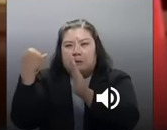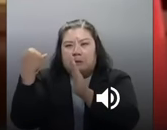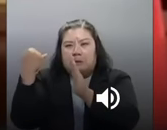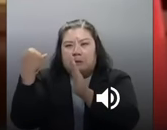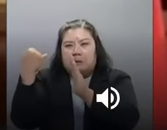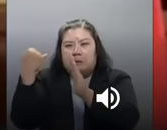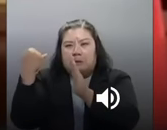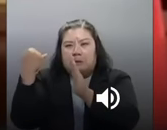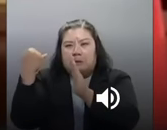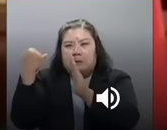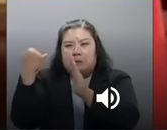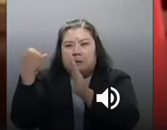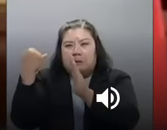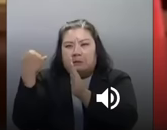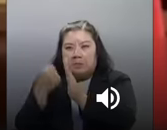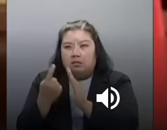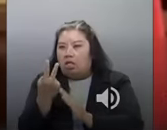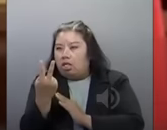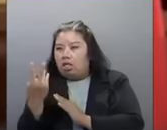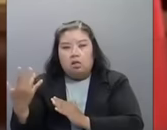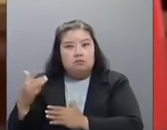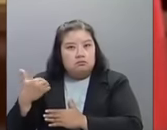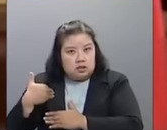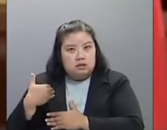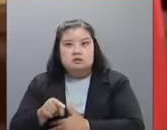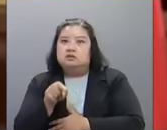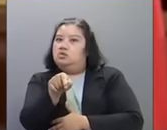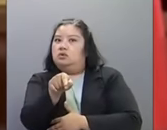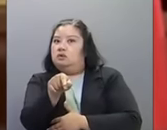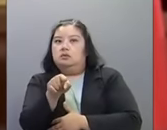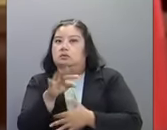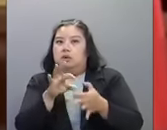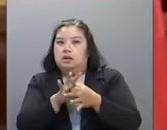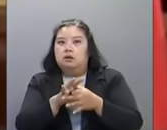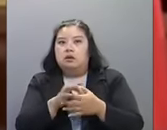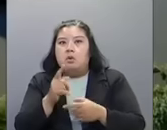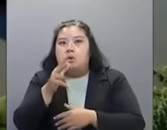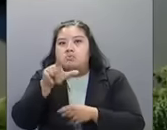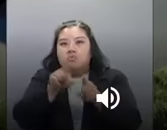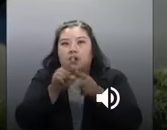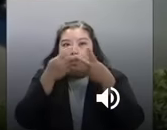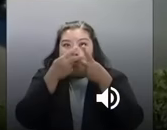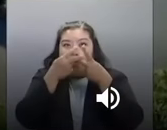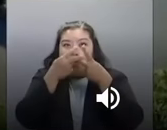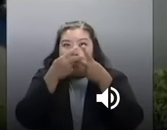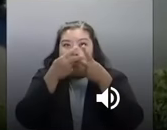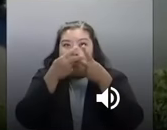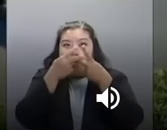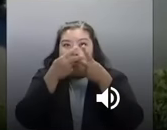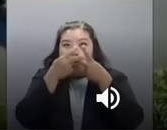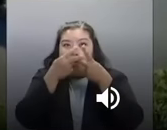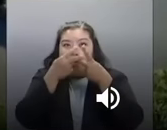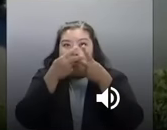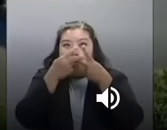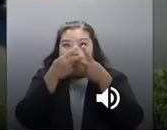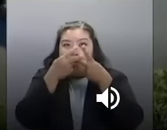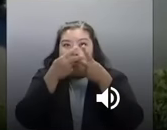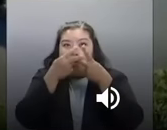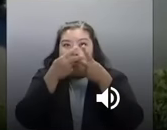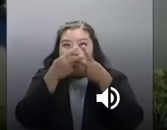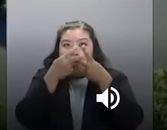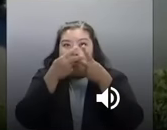จตามหมูตับลึกขายะ ให้เขากลายเป็นอาชญากรที่ยังเป็นที่ต้องการตัวถึงแม้ว่า อาคูตานี้แต่ว่าเอ